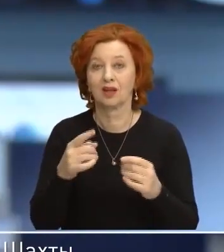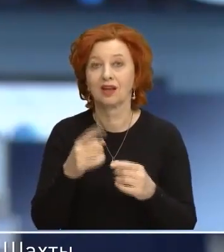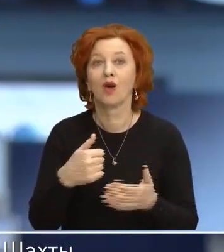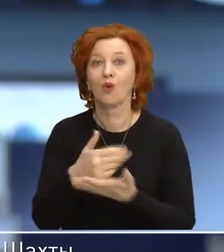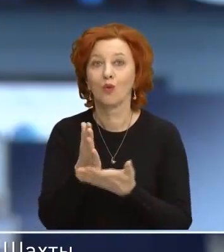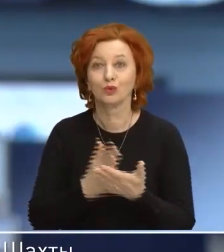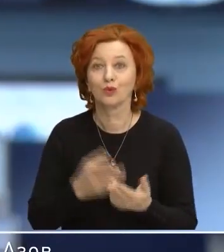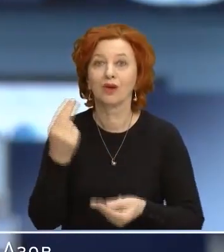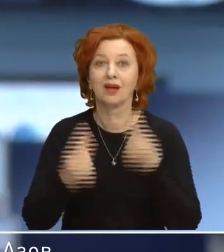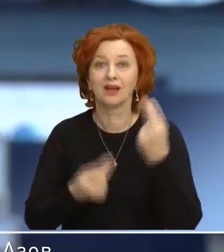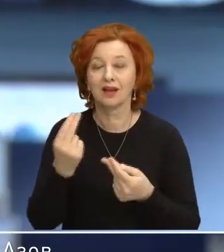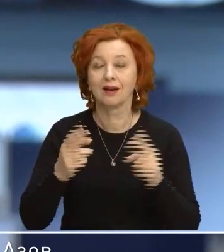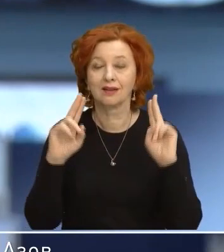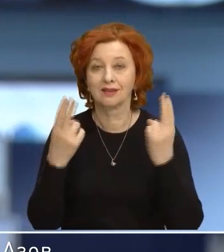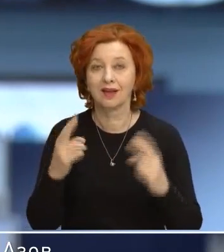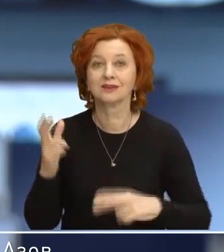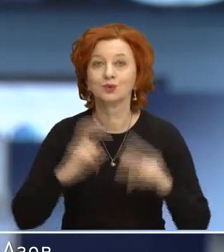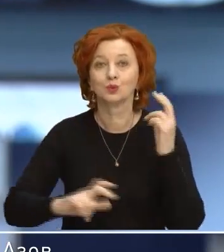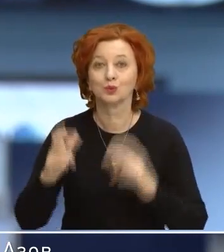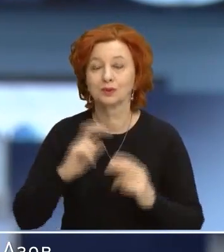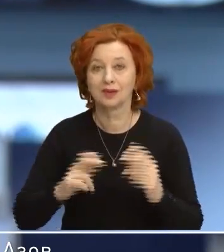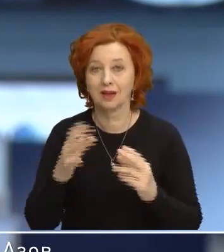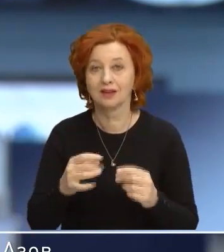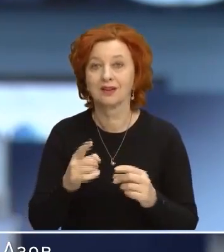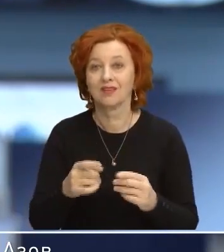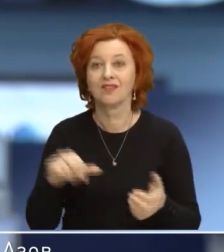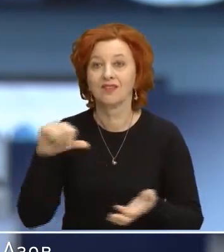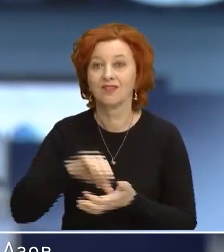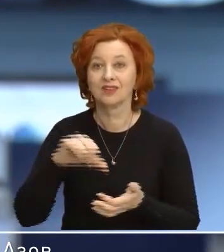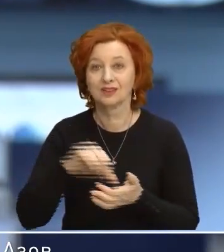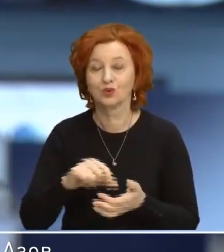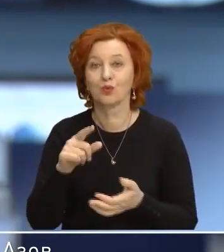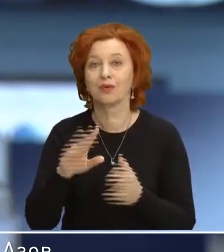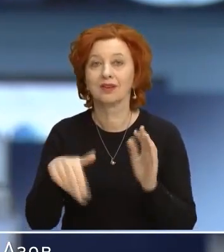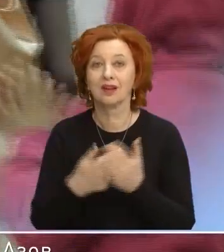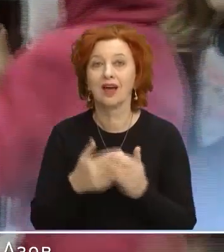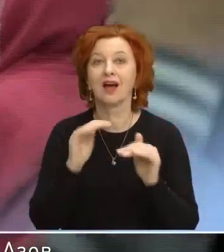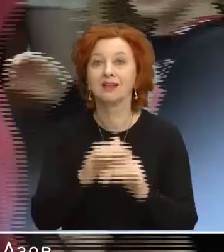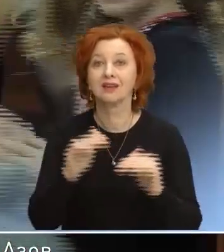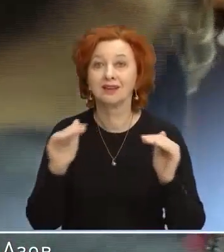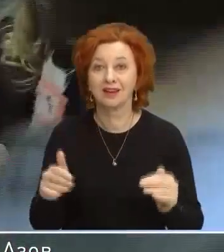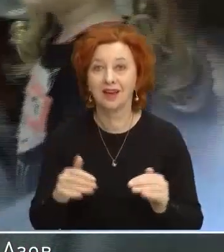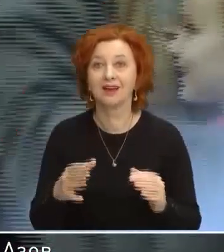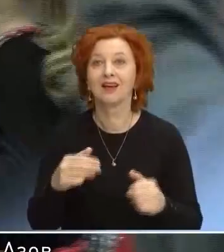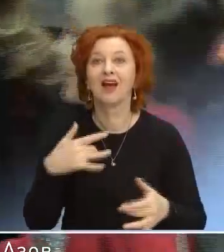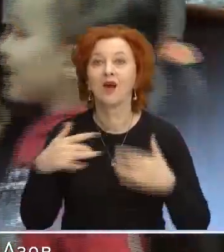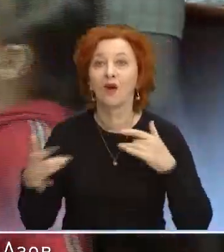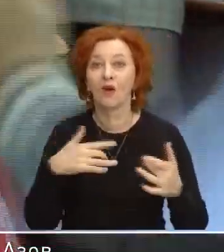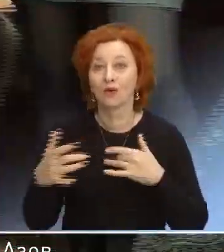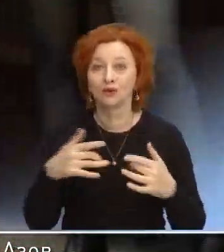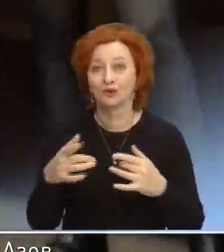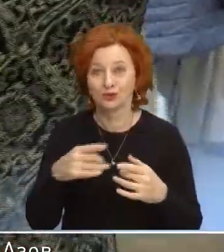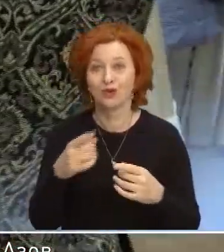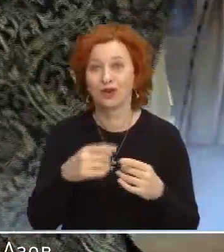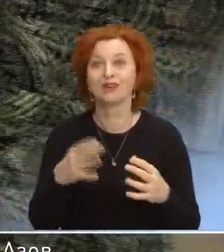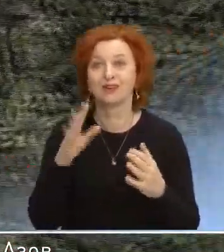Этюды, игры и танцы. Студенты ростовского филиала в ГИК выступили для детей, вынужденных переселенцев. Концерт прошел в ПВР на